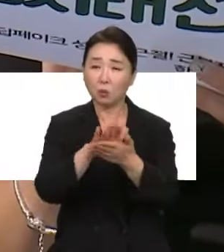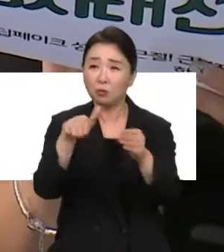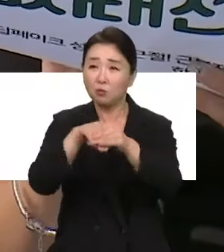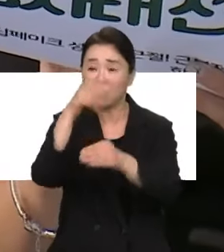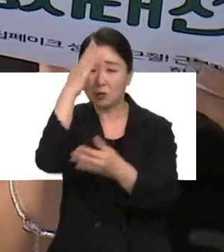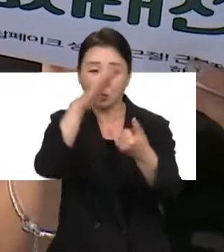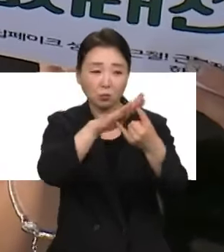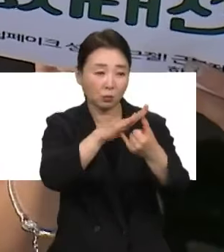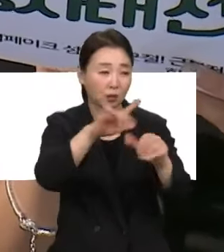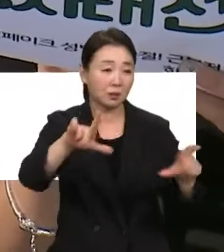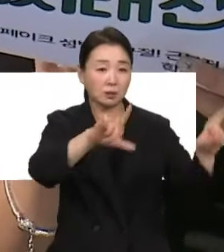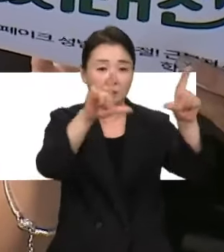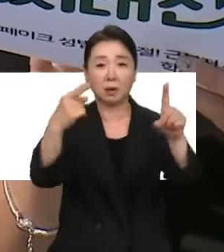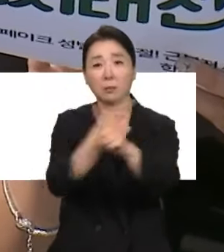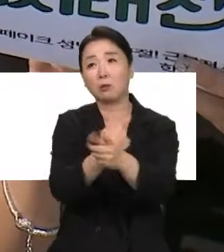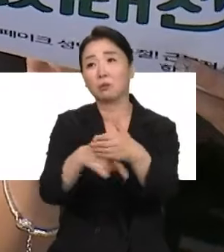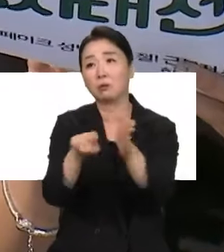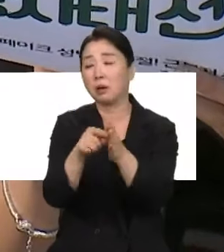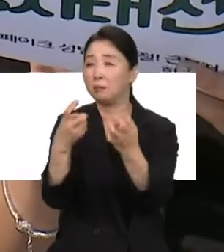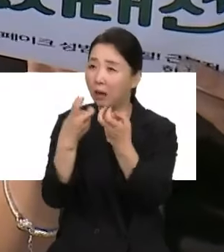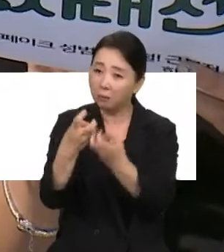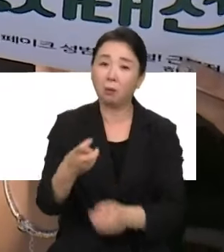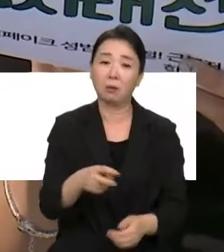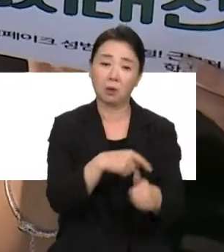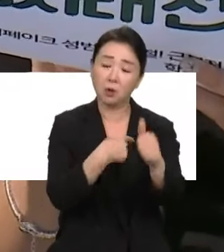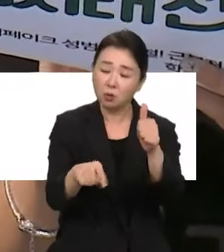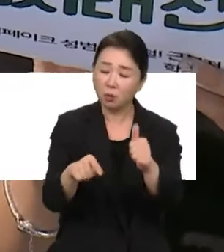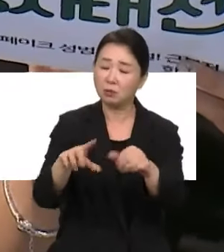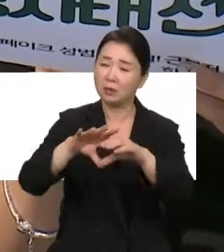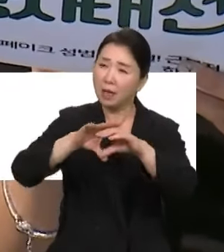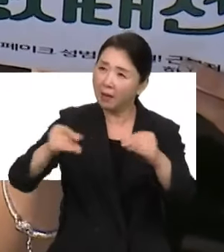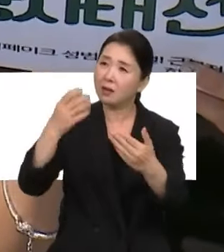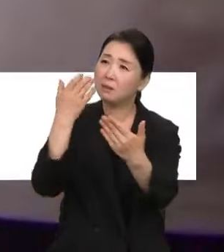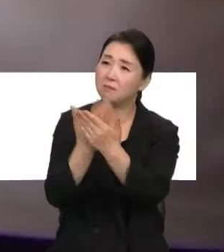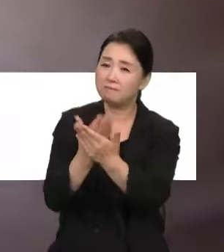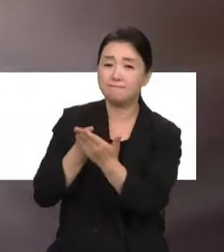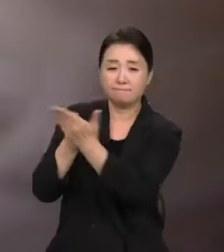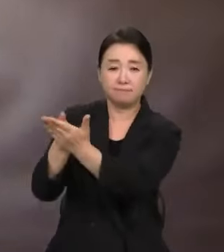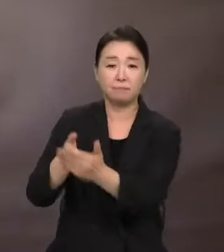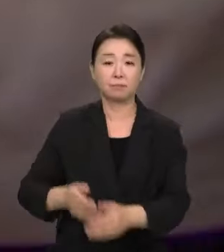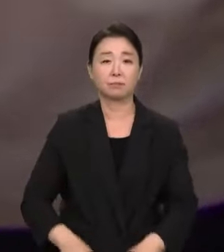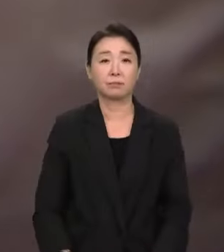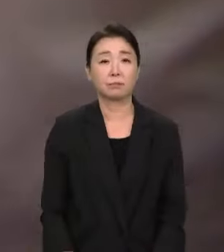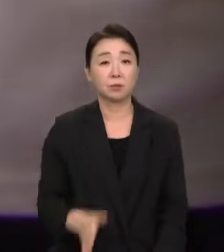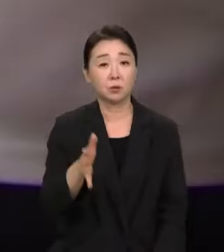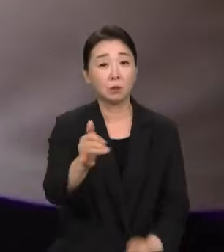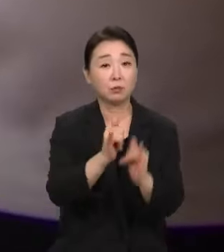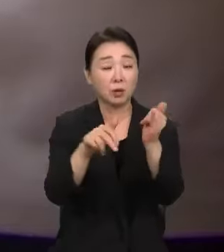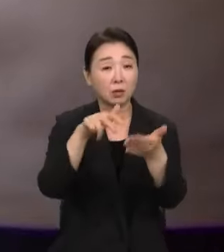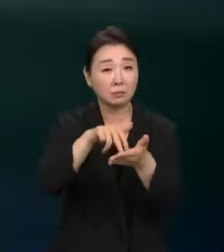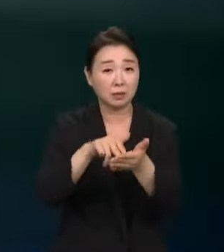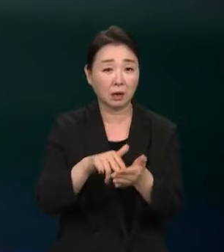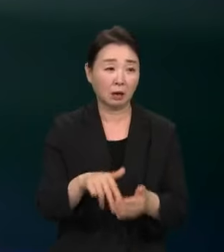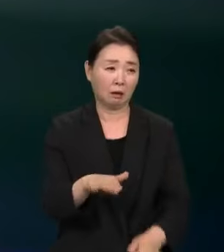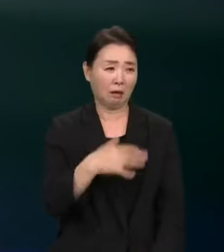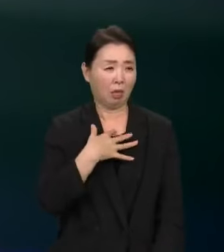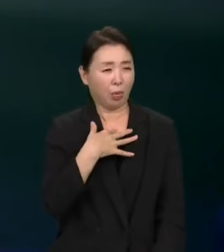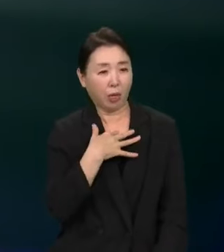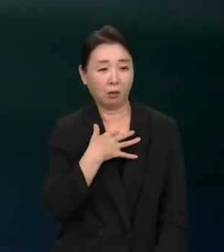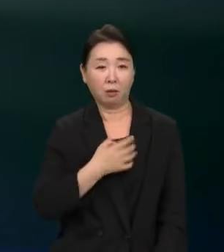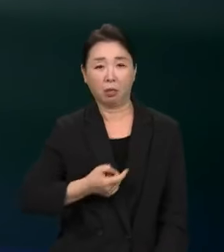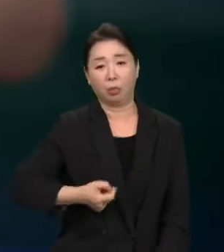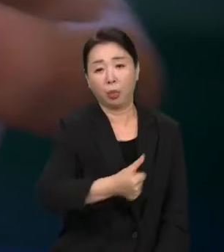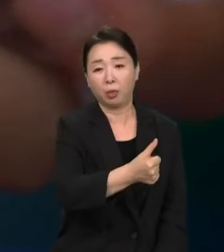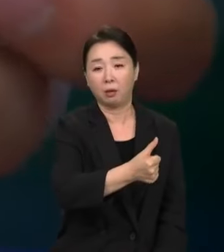청소년들 일상을 바꾸기 위한 대책과 교육을 마련해 주시길 요청드립니다. 전문가들도 일상화된 혐오와